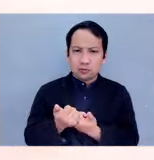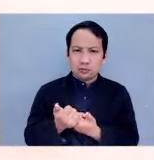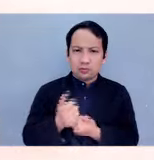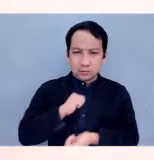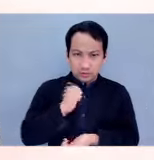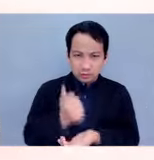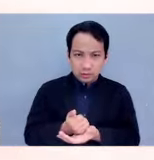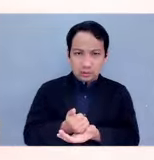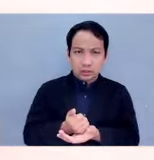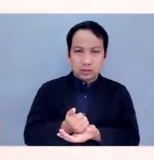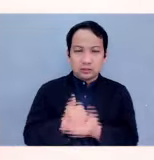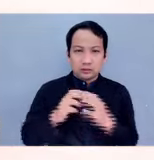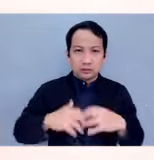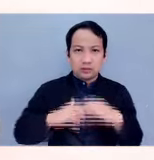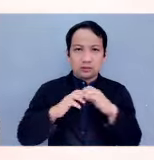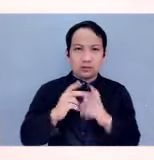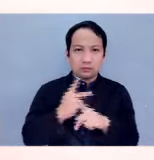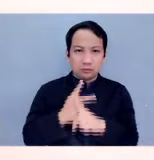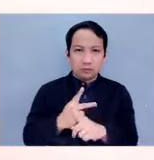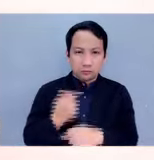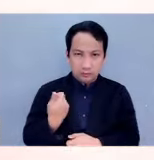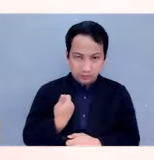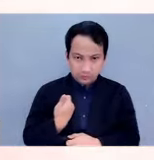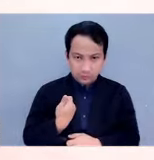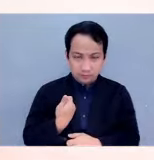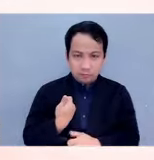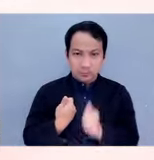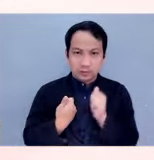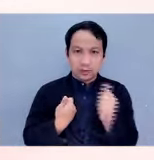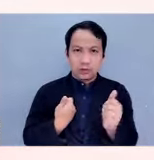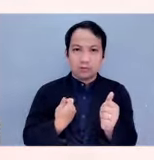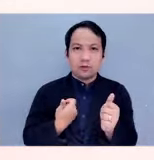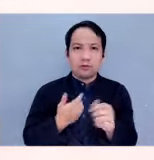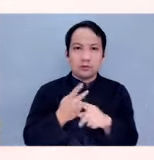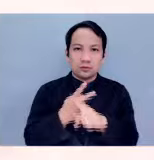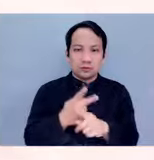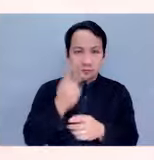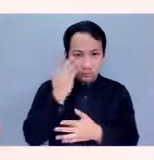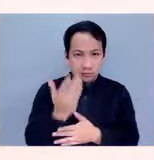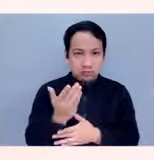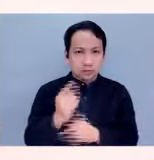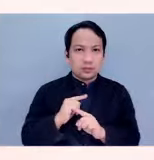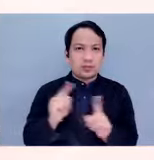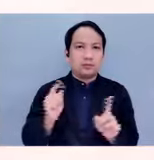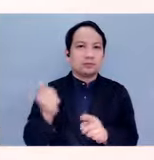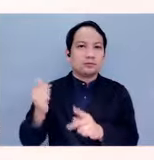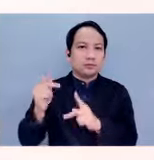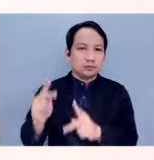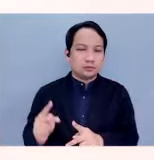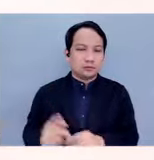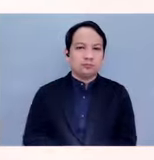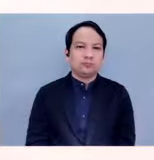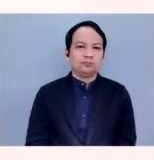boundaries para maproteksyonan mo yung sarili mo at actually pinoproteksyonan mo rin yung ibang tao. Kasi ibang tao kailangan din matuto